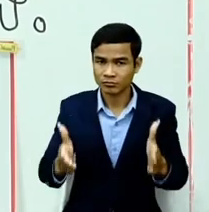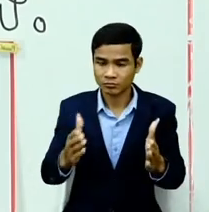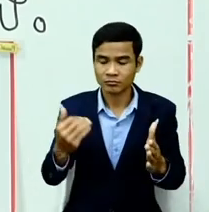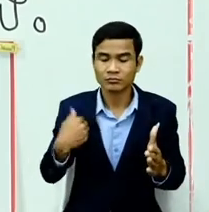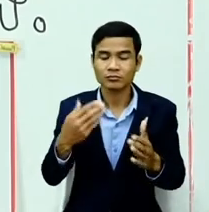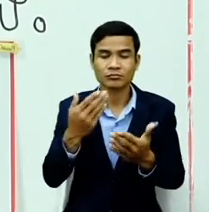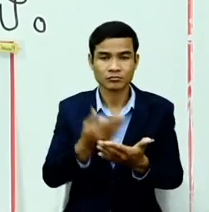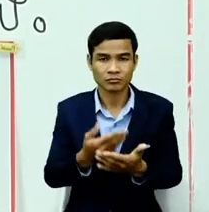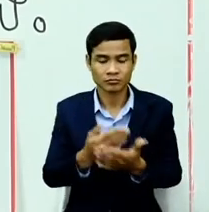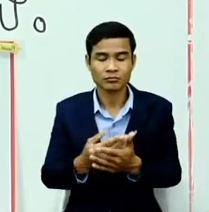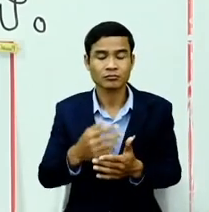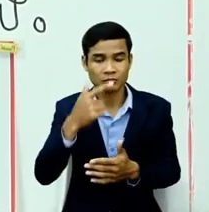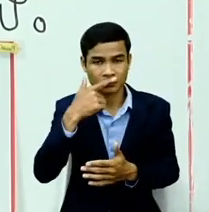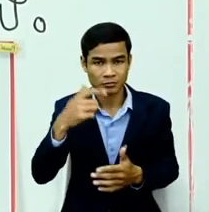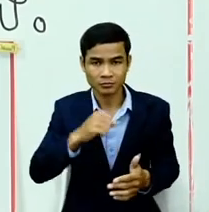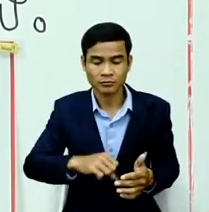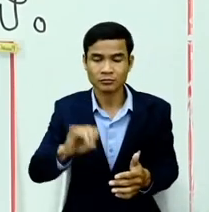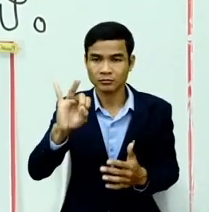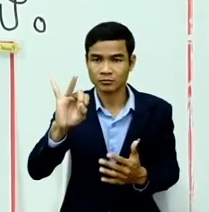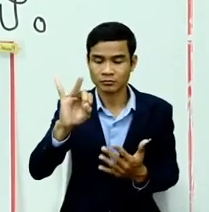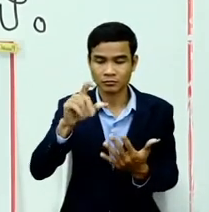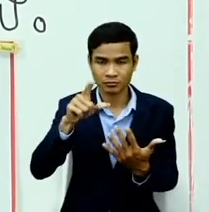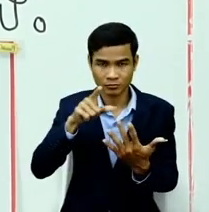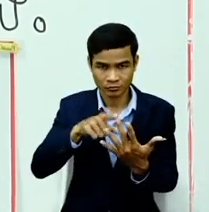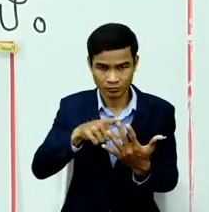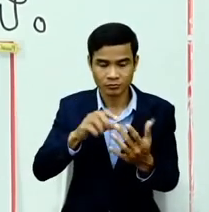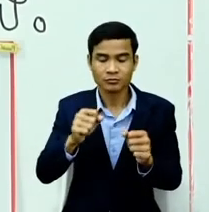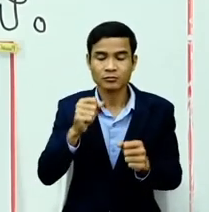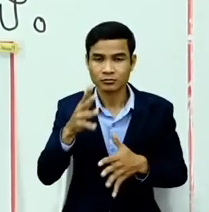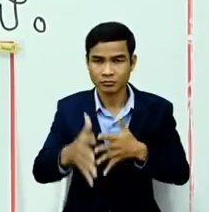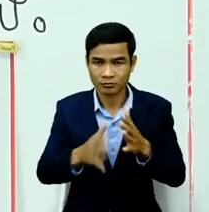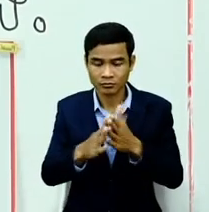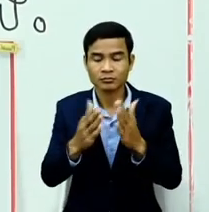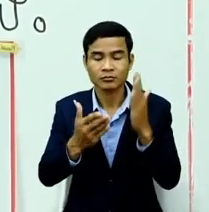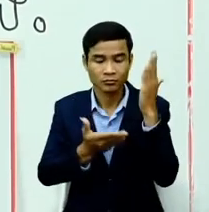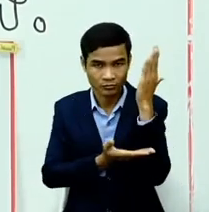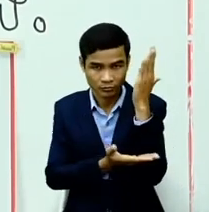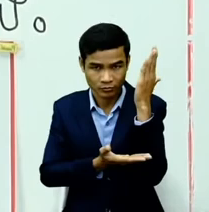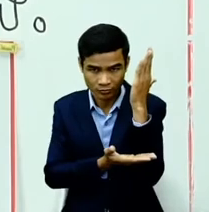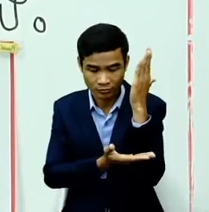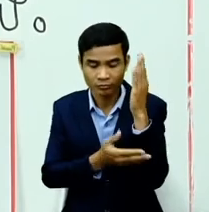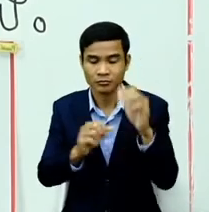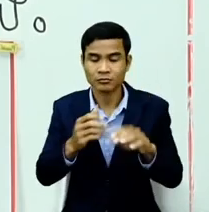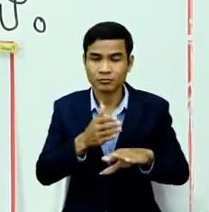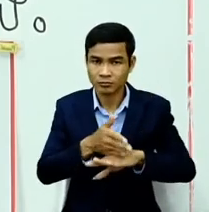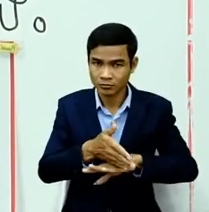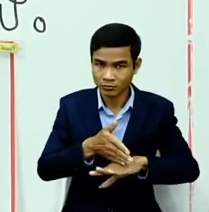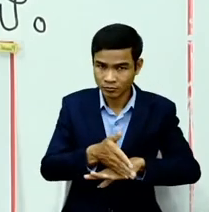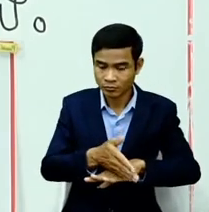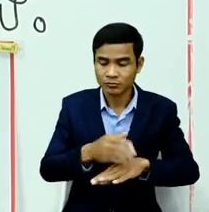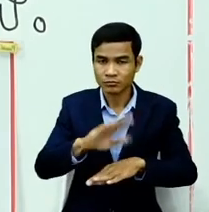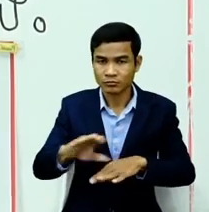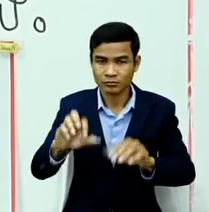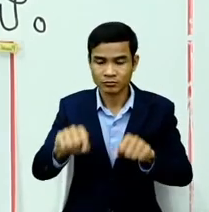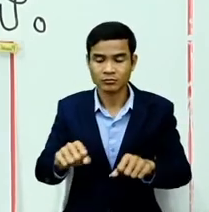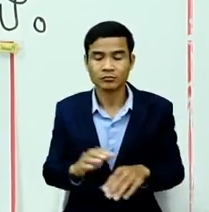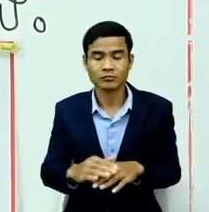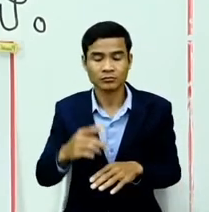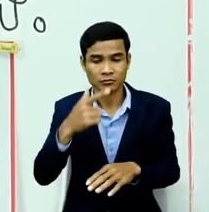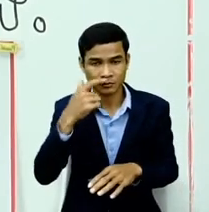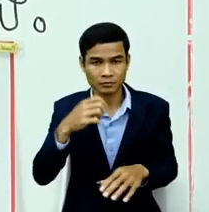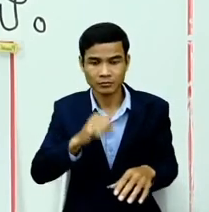គាត់ថាតាឈុំចាតាឈុំគាត់អាឈើចាដោយឯគេតោះត្រៀមចាប់ផ្ដើមតា